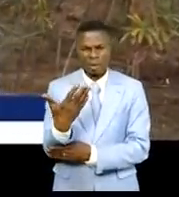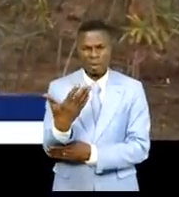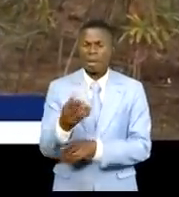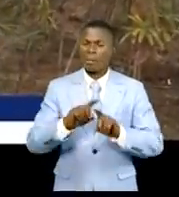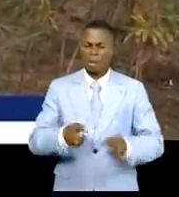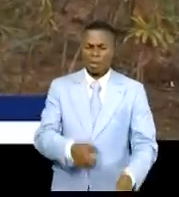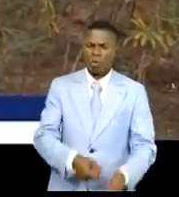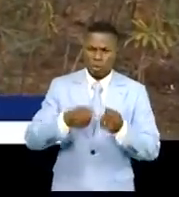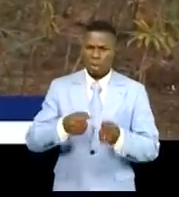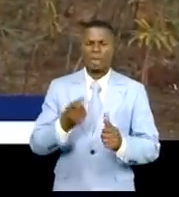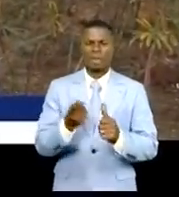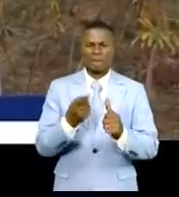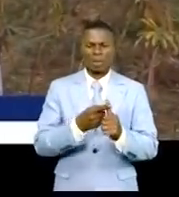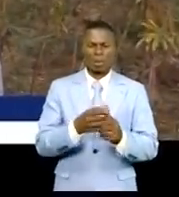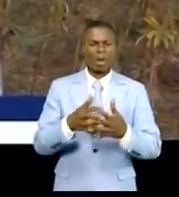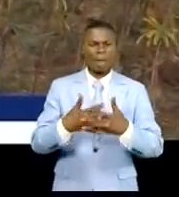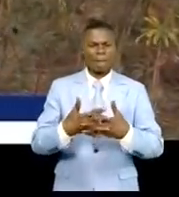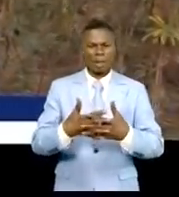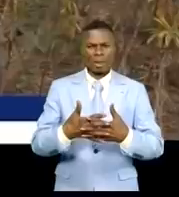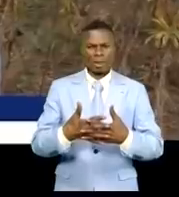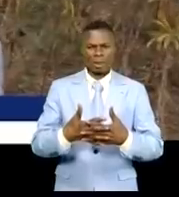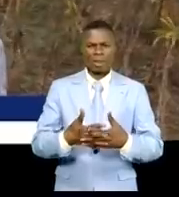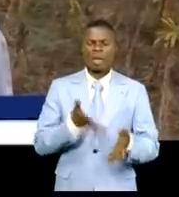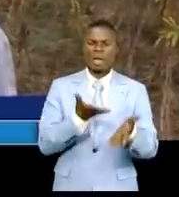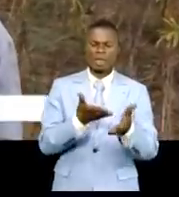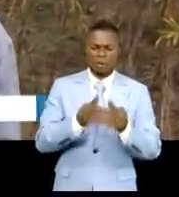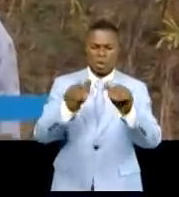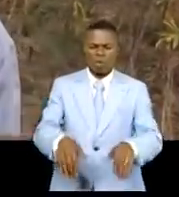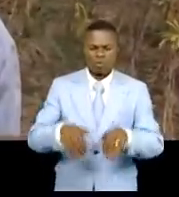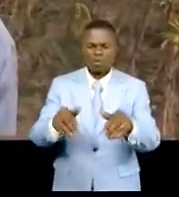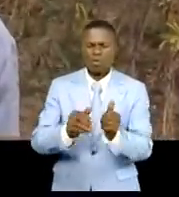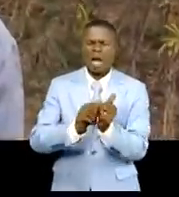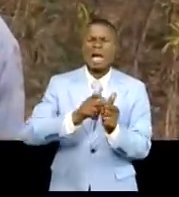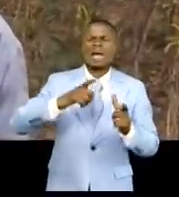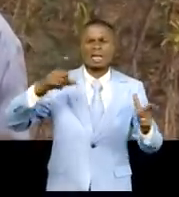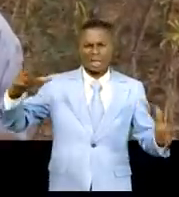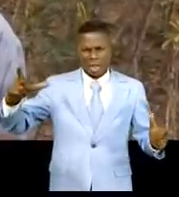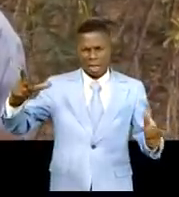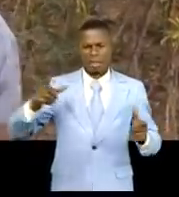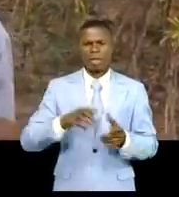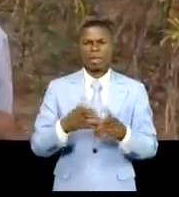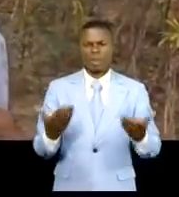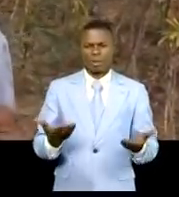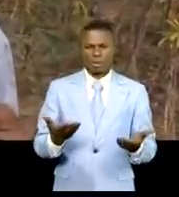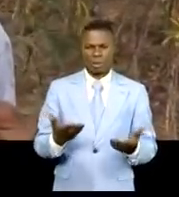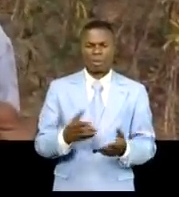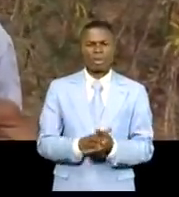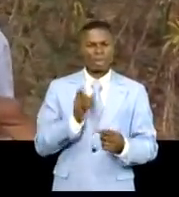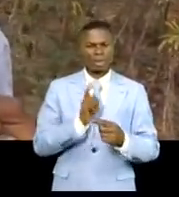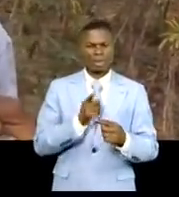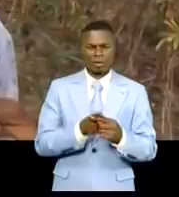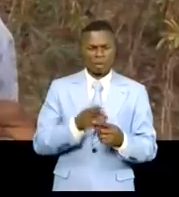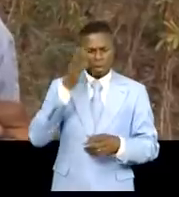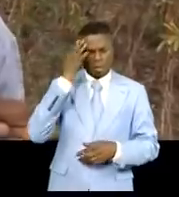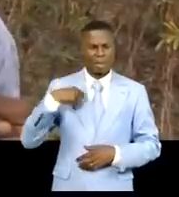mais il faudra au moins un tracteur pour de labourer une étendue d'un hectare ou deux hectares. Alors comme Caritas a toujours pensé à